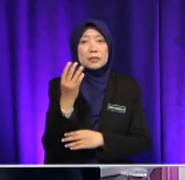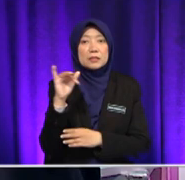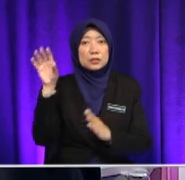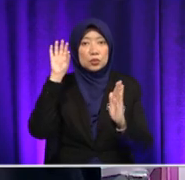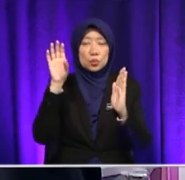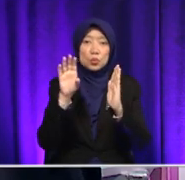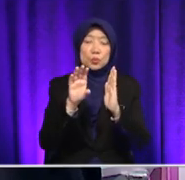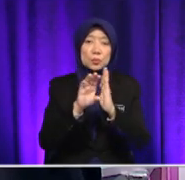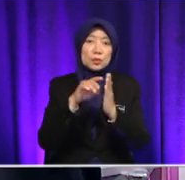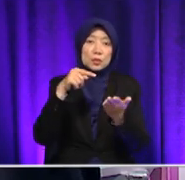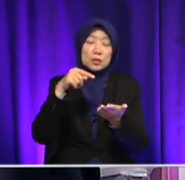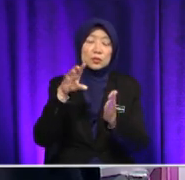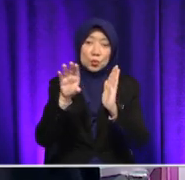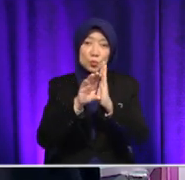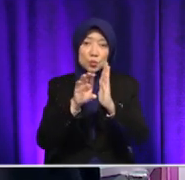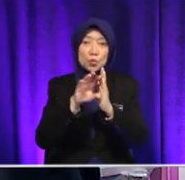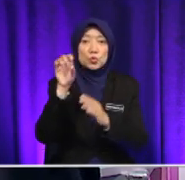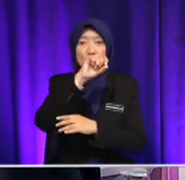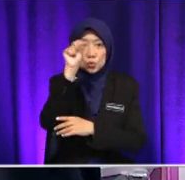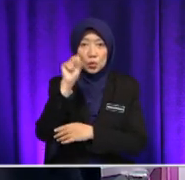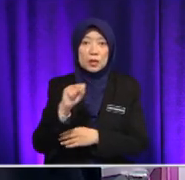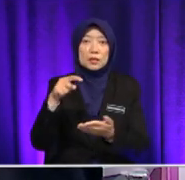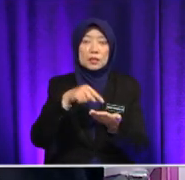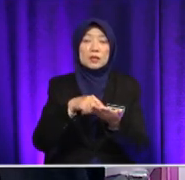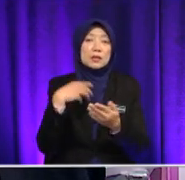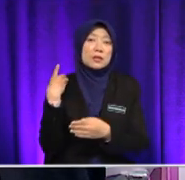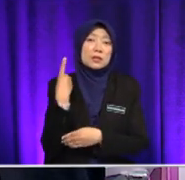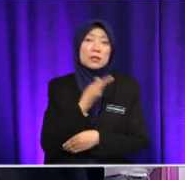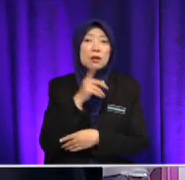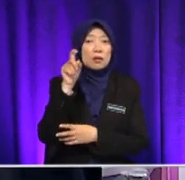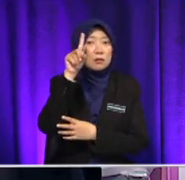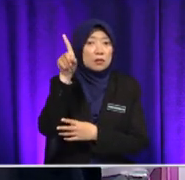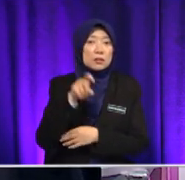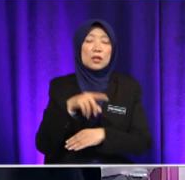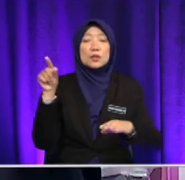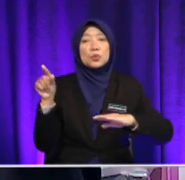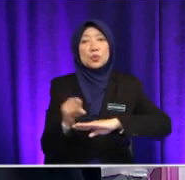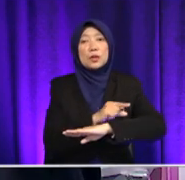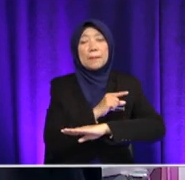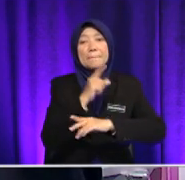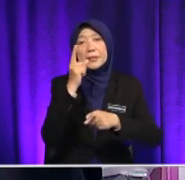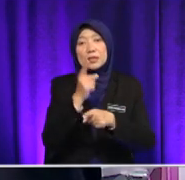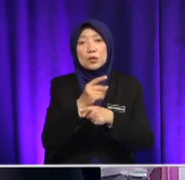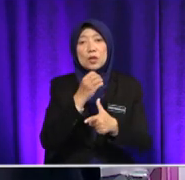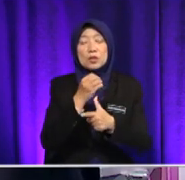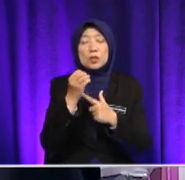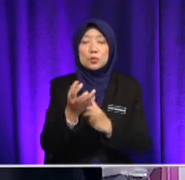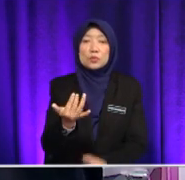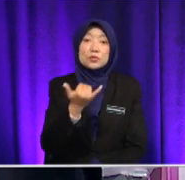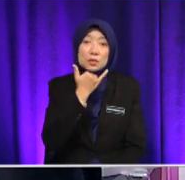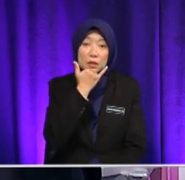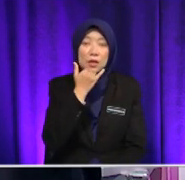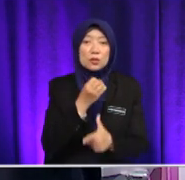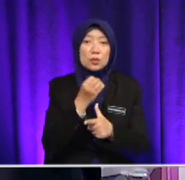Biasanya kita katanya kegunaan dia lah sama adeuh betul ataupun salah dan